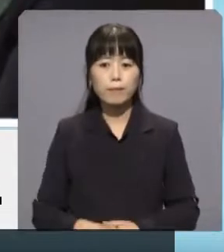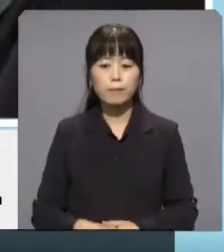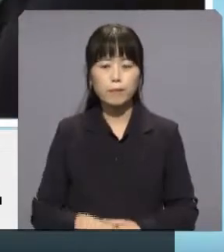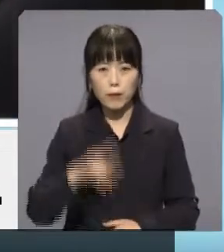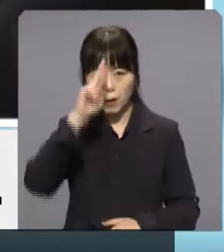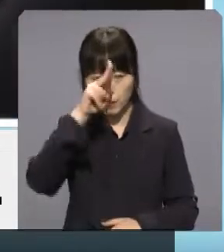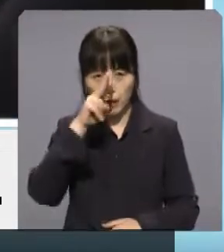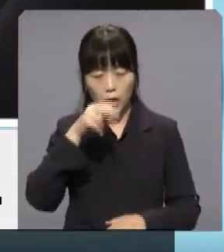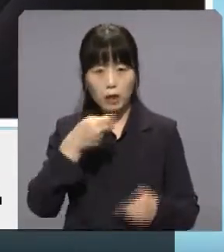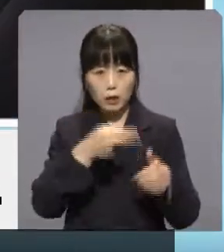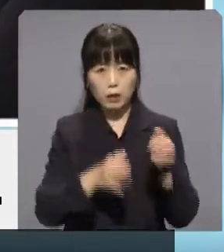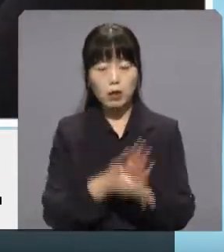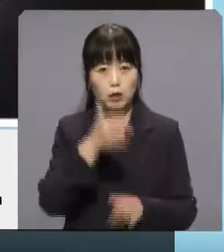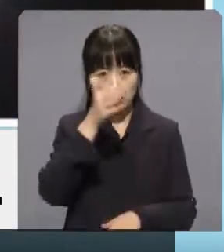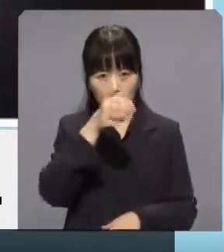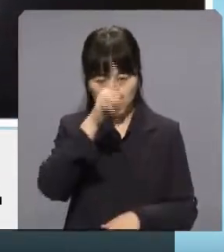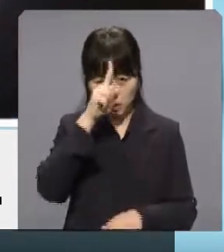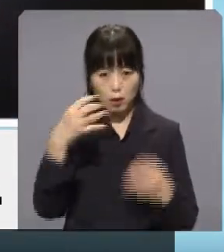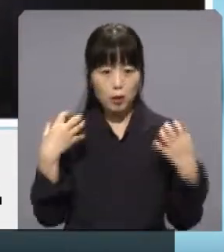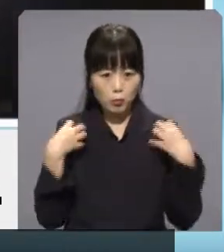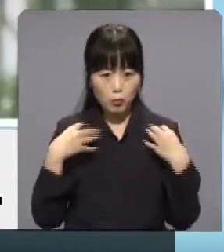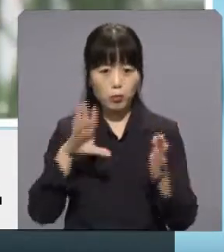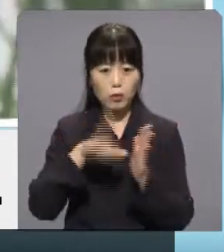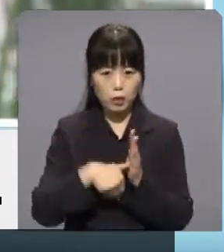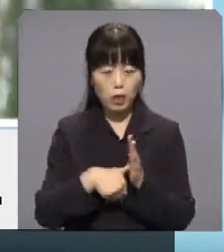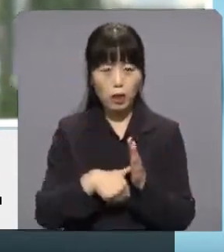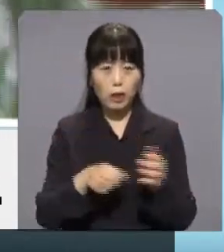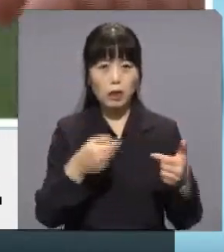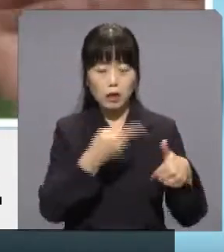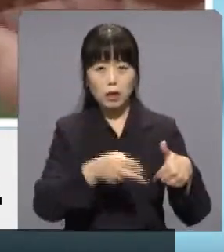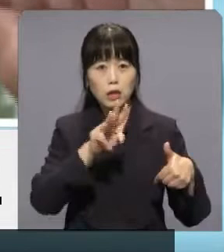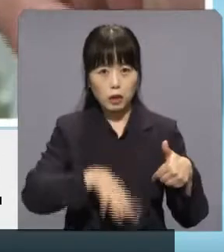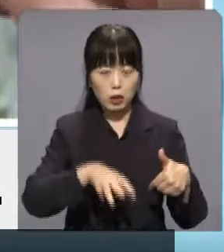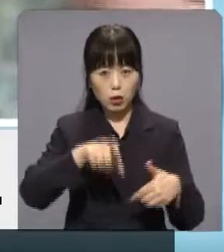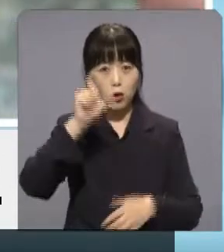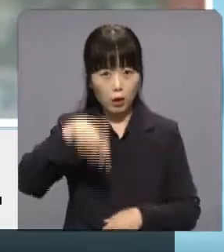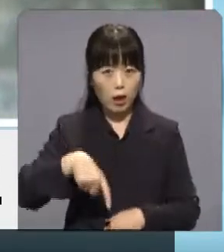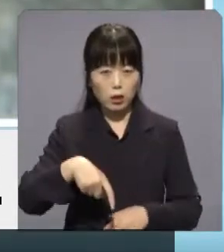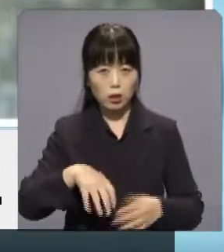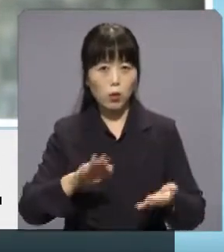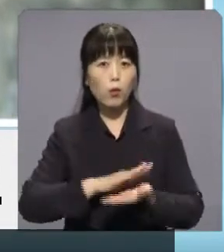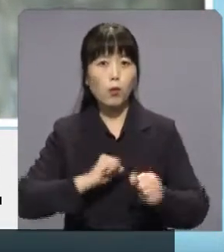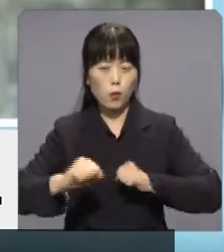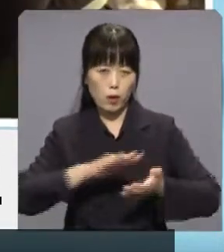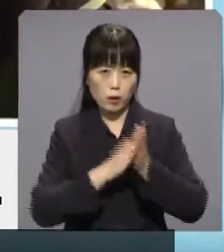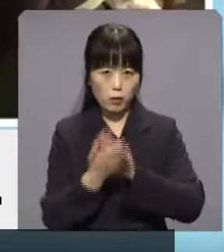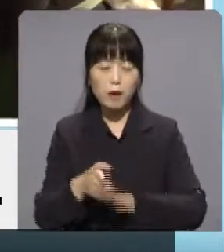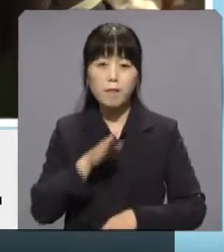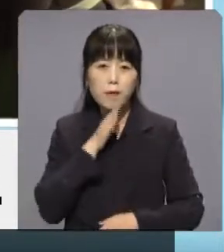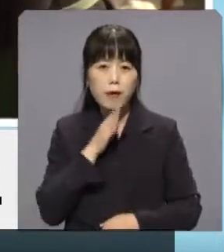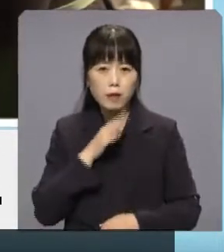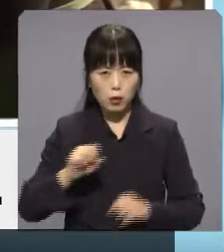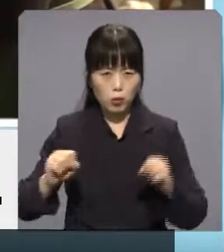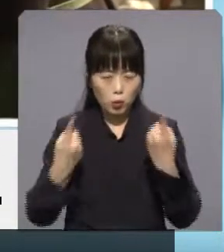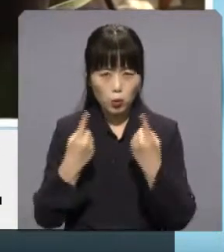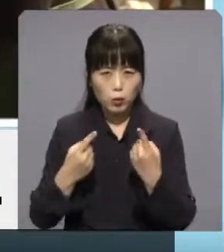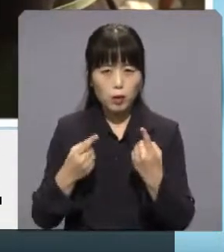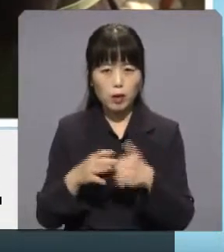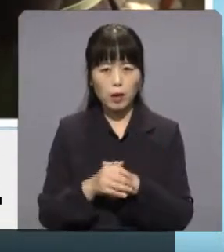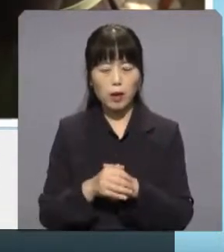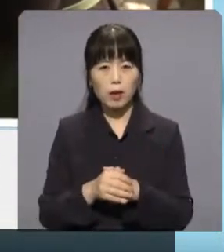지난 박남춘 인천시 정부에서 사실 인천 이용카드가 크게 활성화된게 사실입니다 하지만 동시에 그